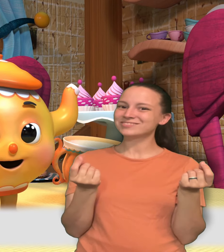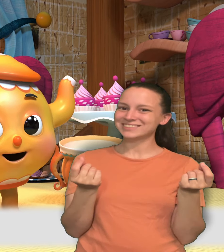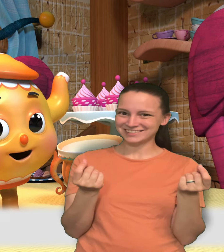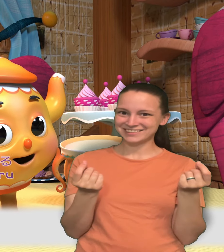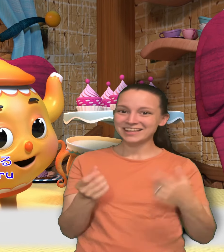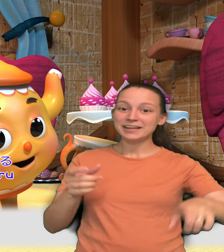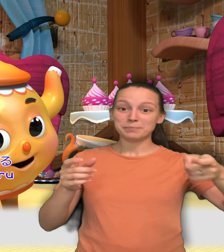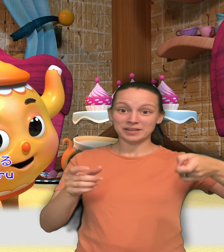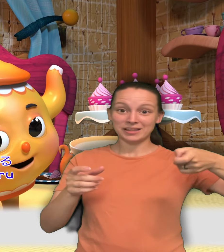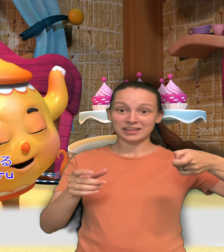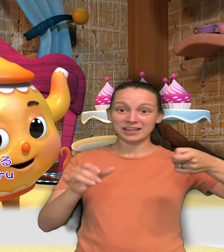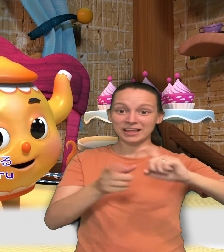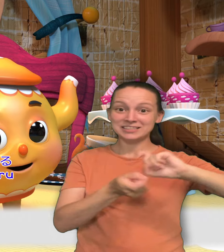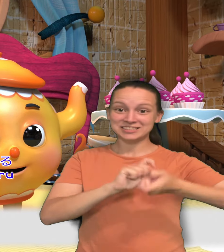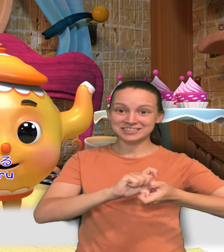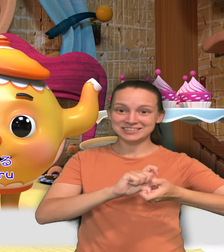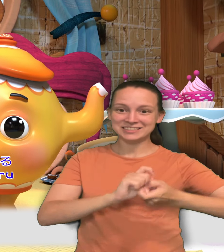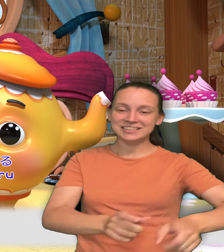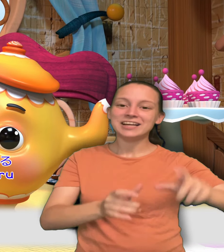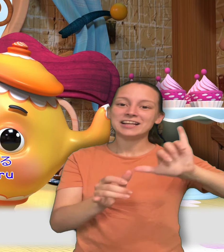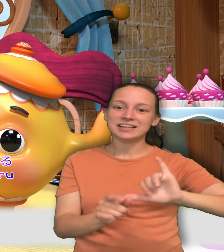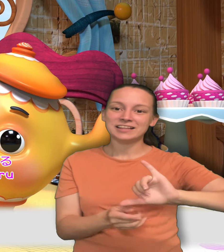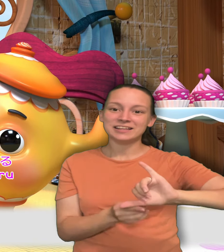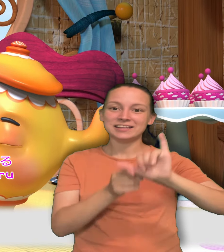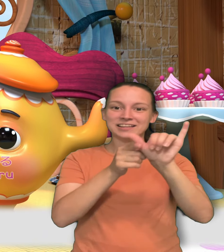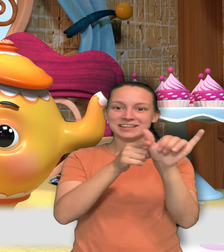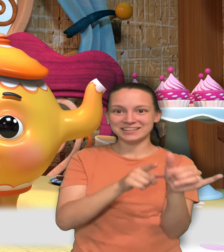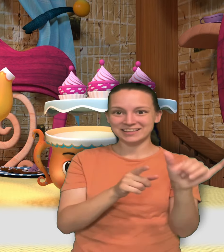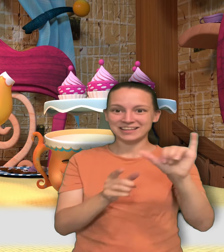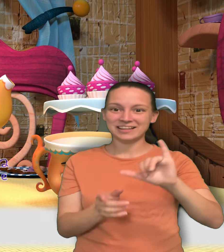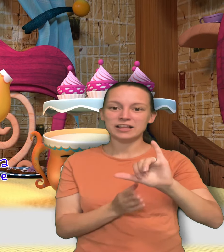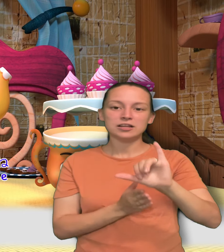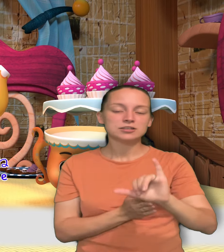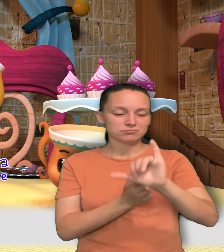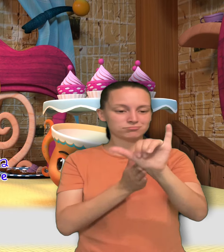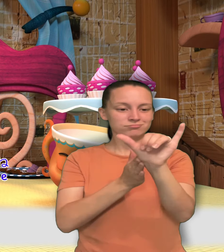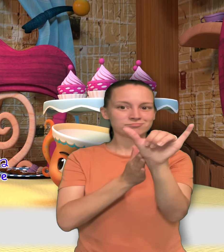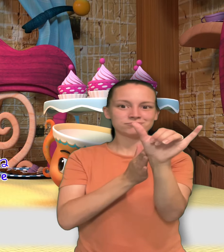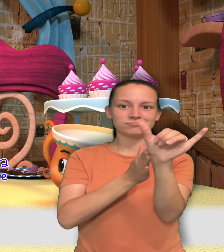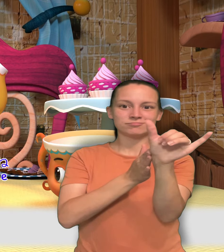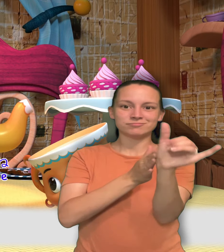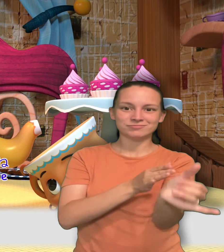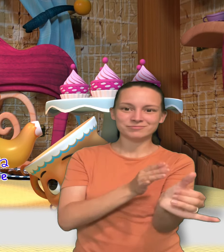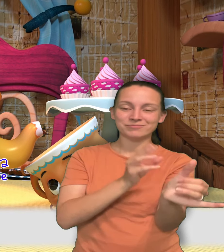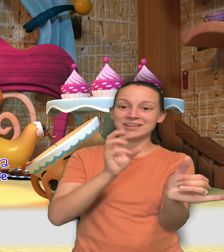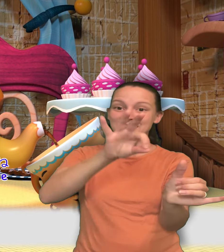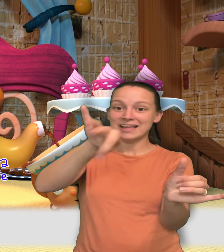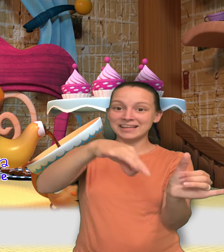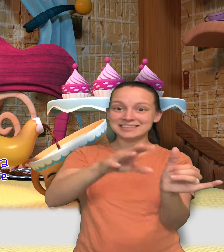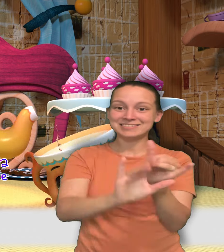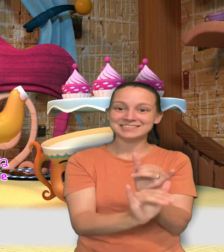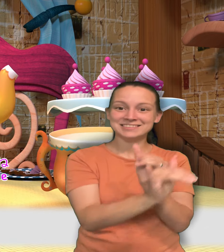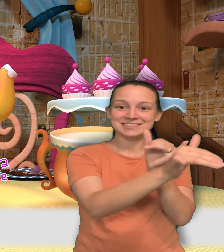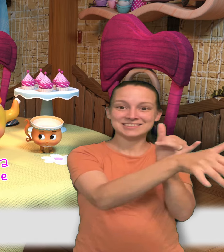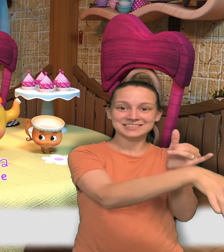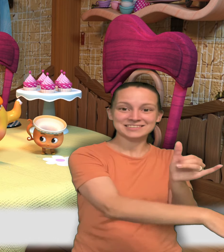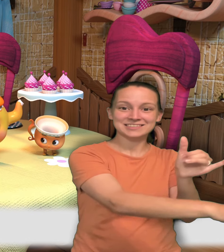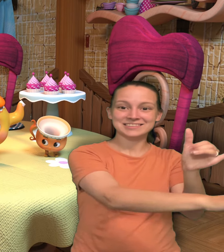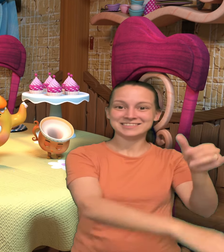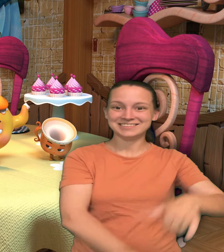だハンドルくるっと向き変わる僕を傾け注い